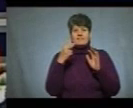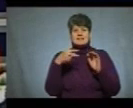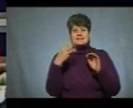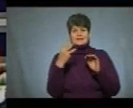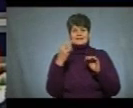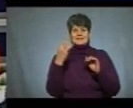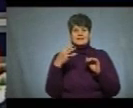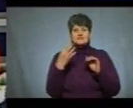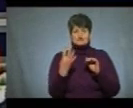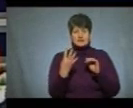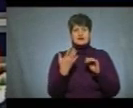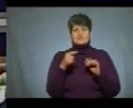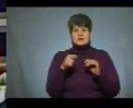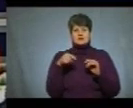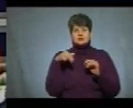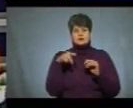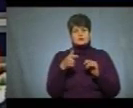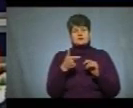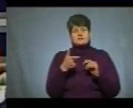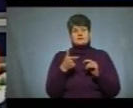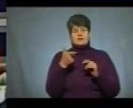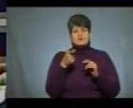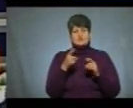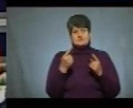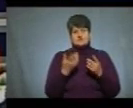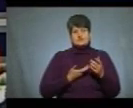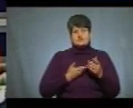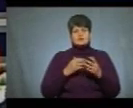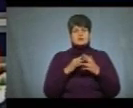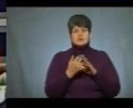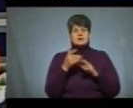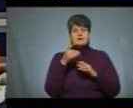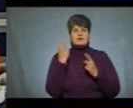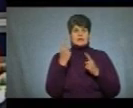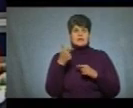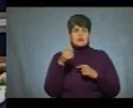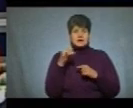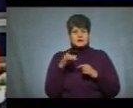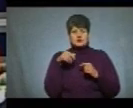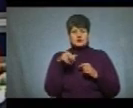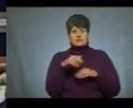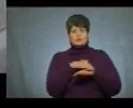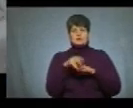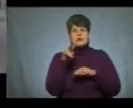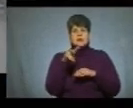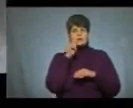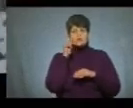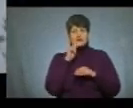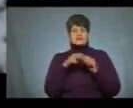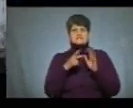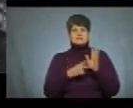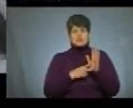23:34. 41-річний житель села Великий Гаї впав у котлован на вулиці Лесі Українки, 18.